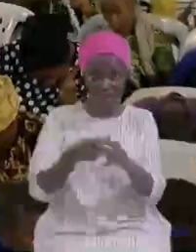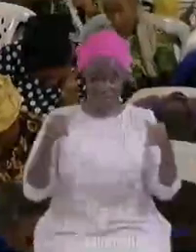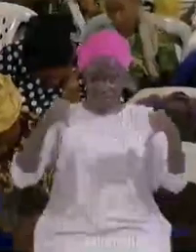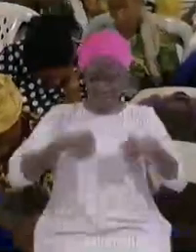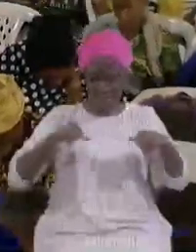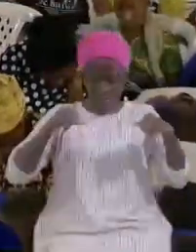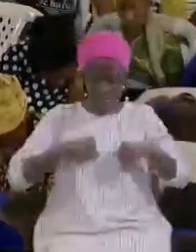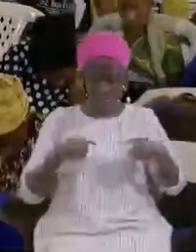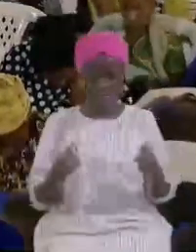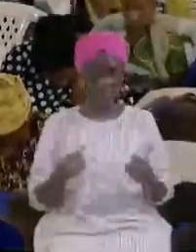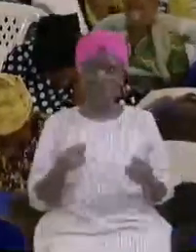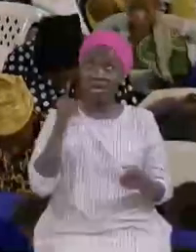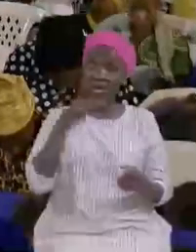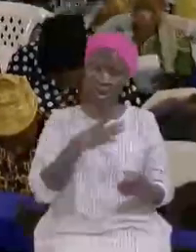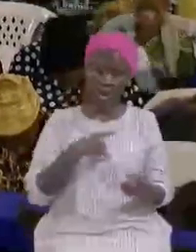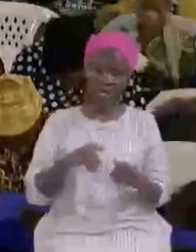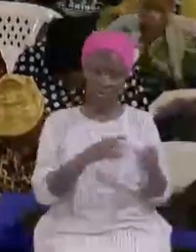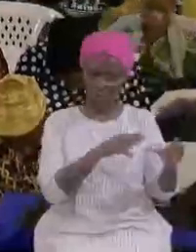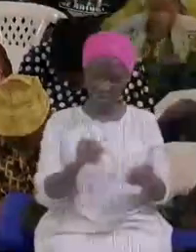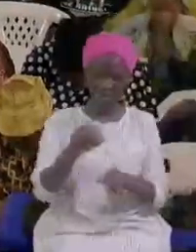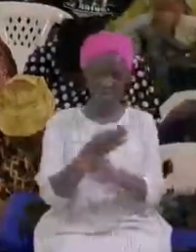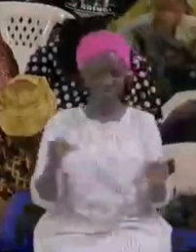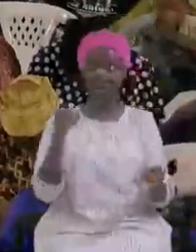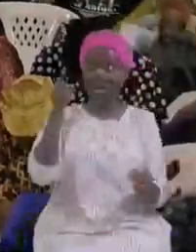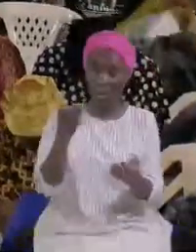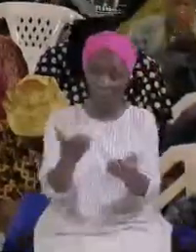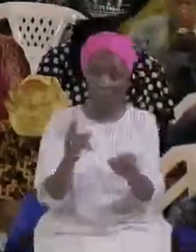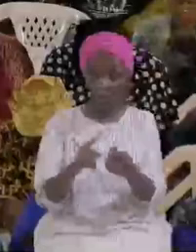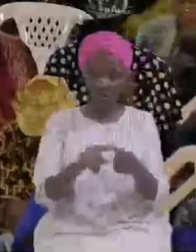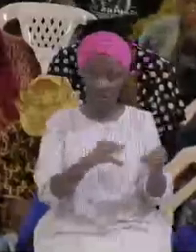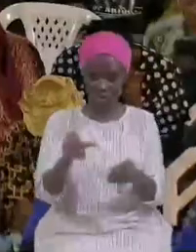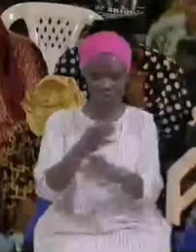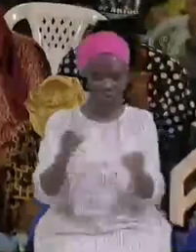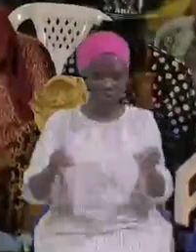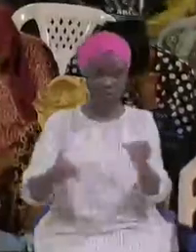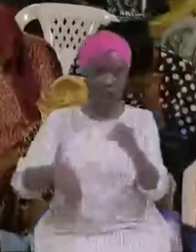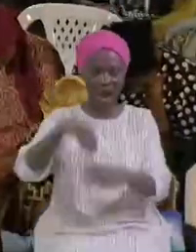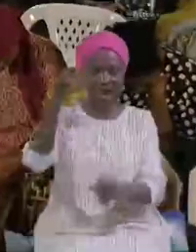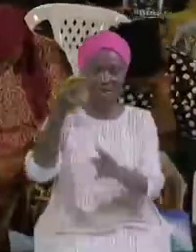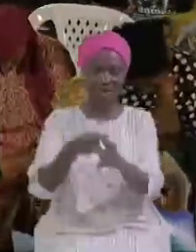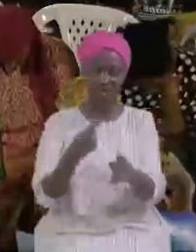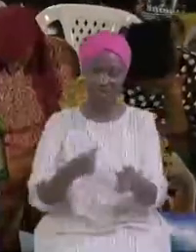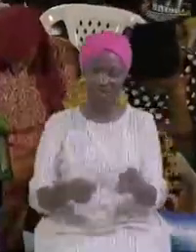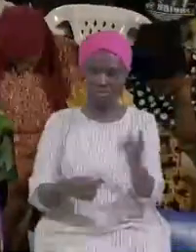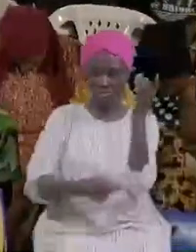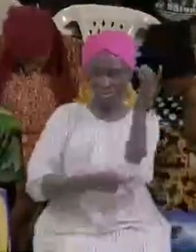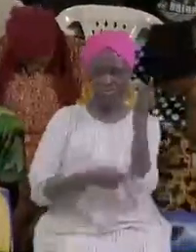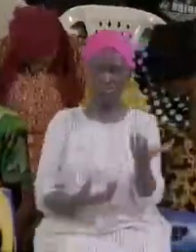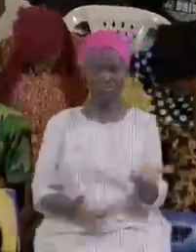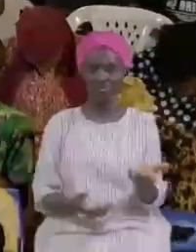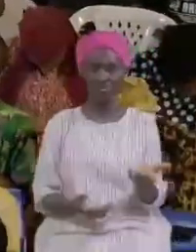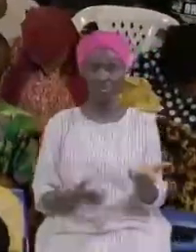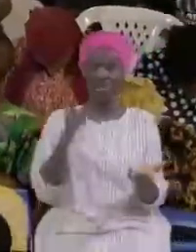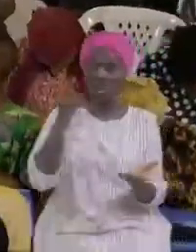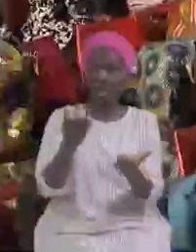Il veut t'affranchir de l'impotence contre les tentations de ta vie. Il